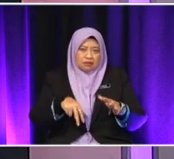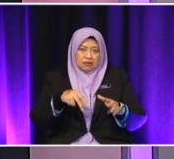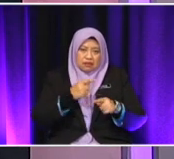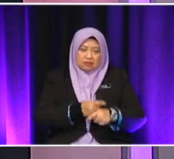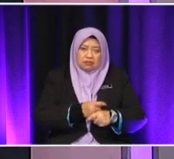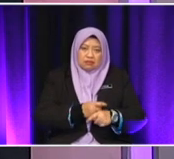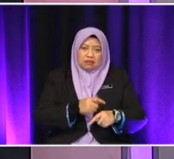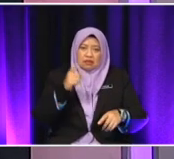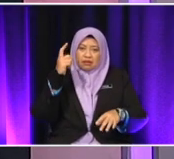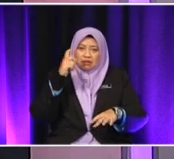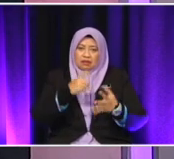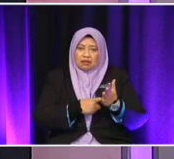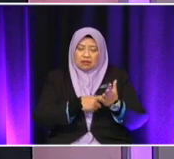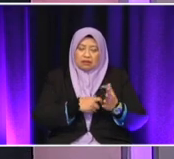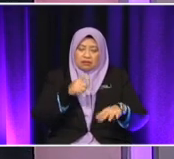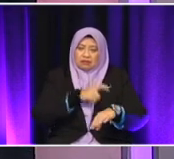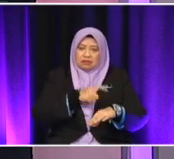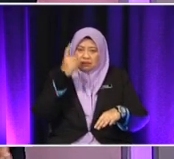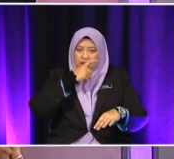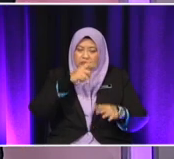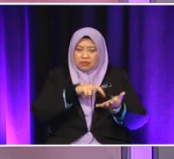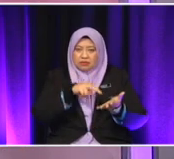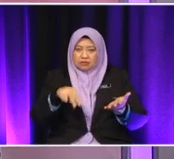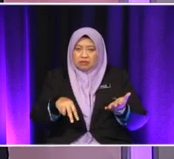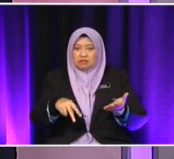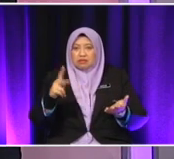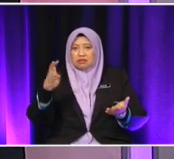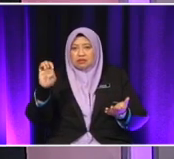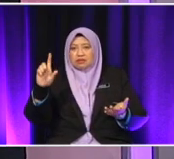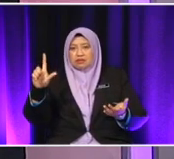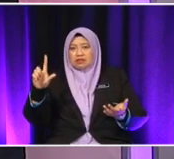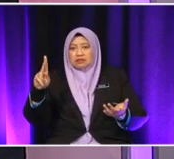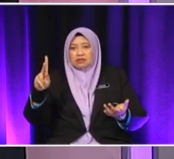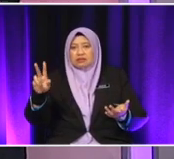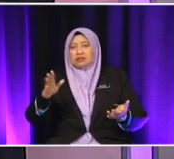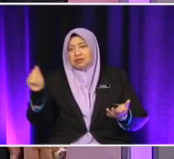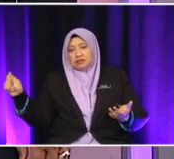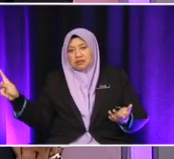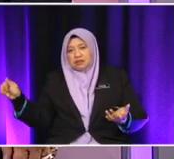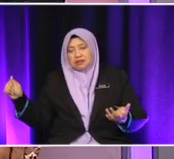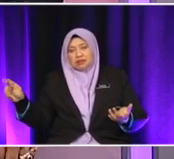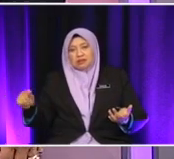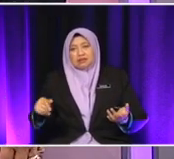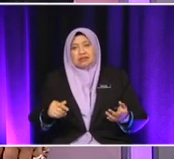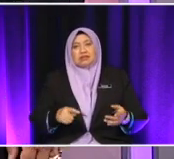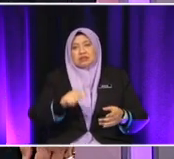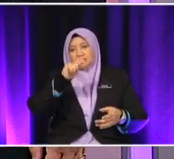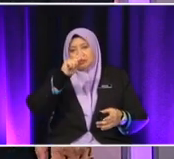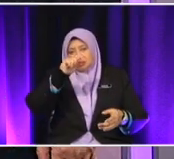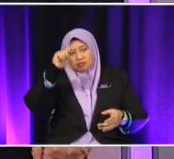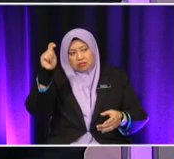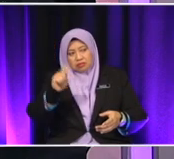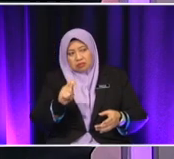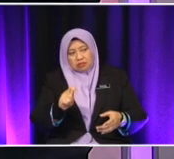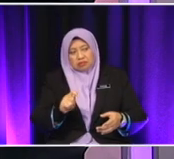masa depan turun menyebabkan penawaran bergerak ke kanan oke kita tes satu